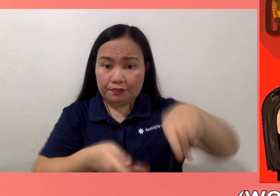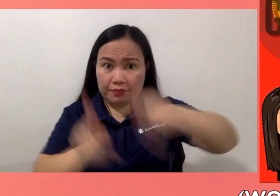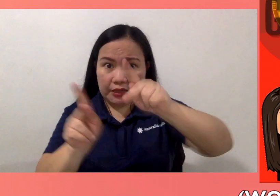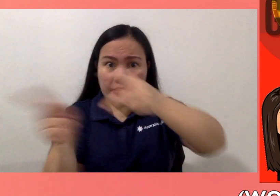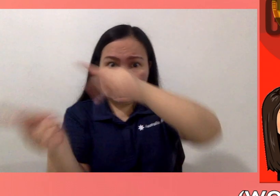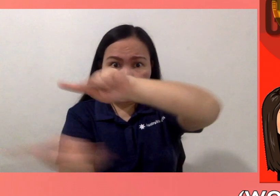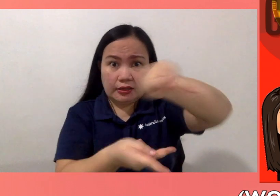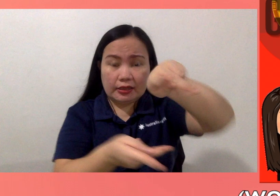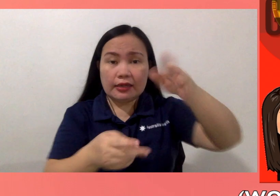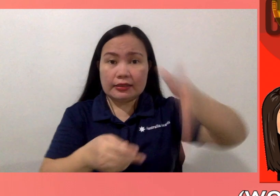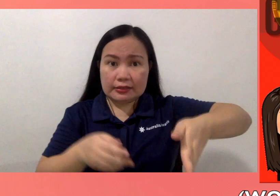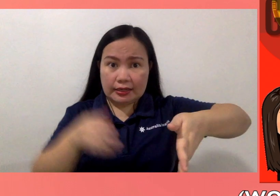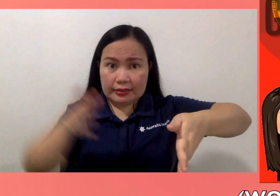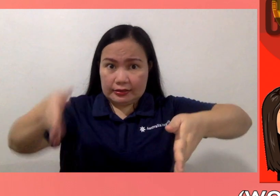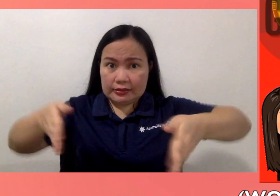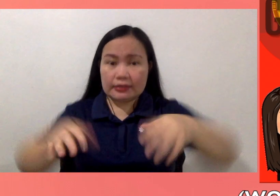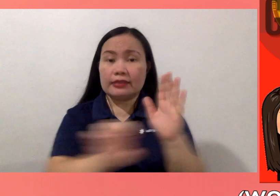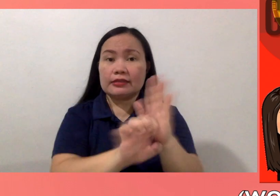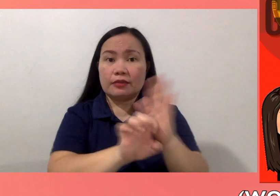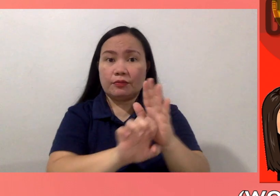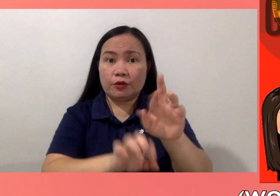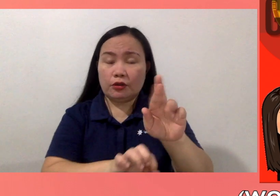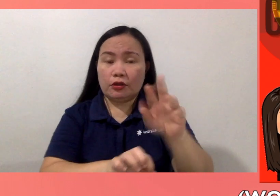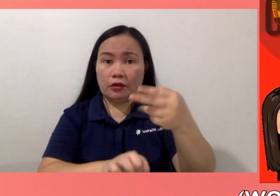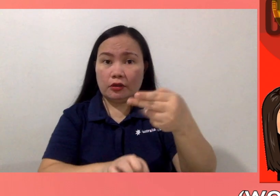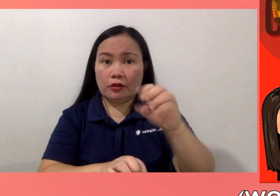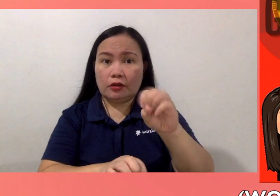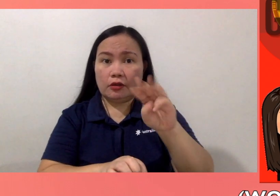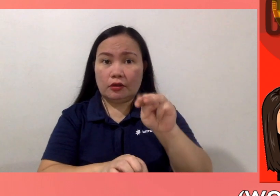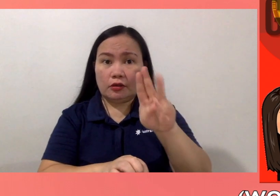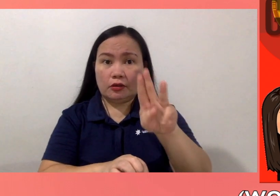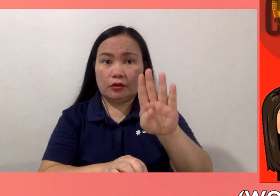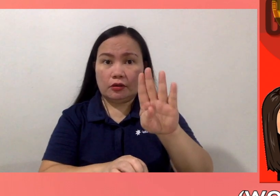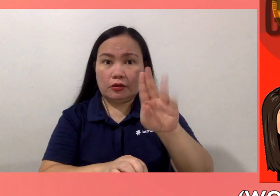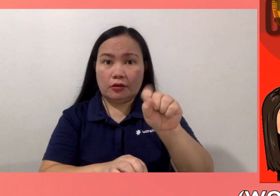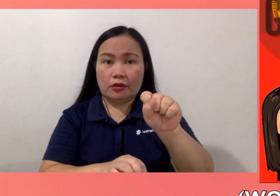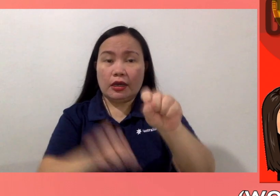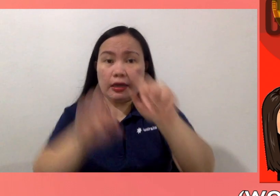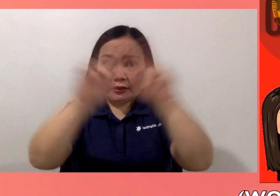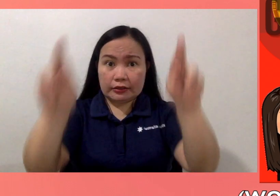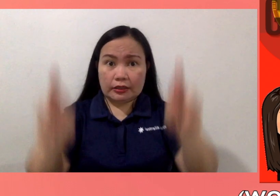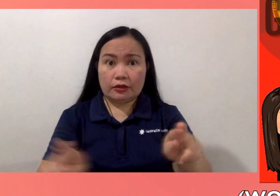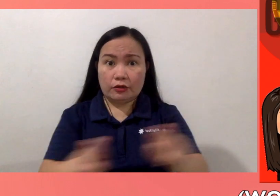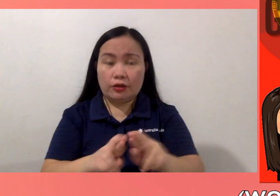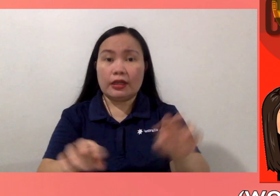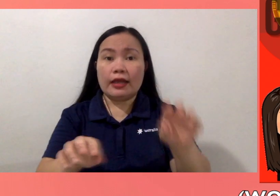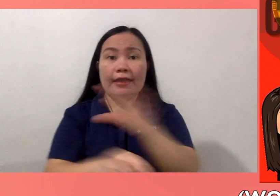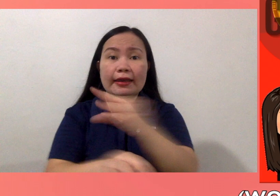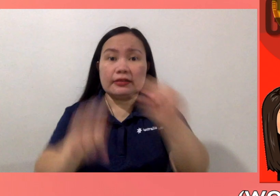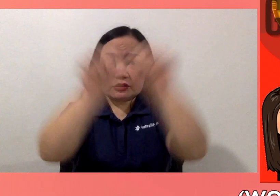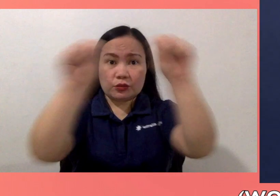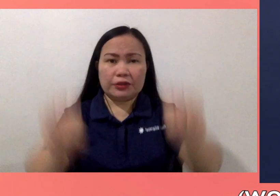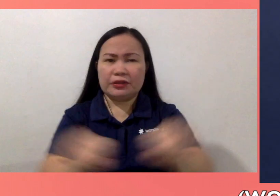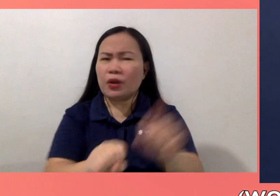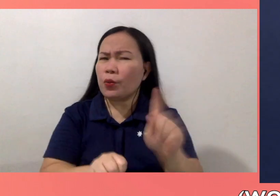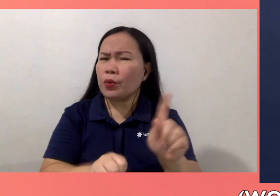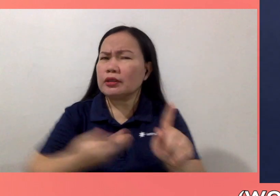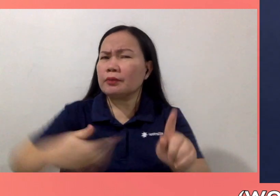ni parallelogram, si rhombus, rectangle, and square. So ano ba yung mga properties